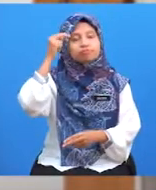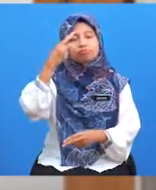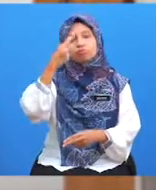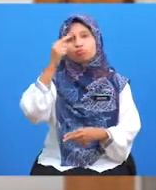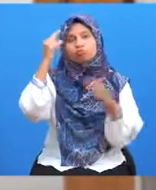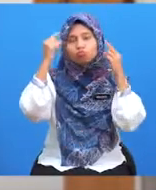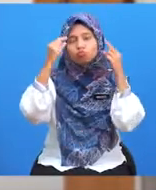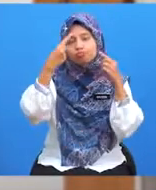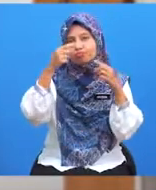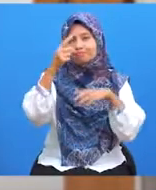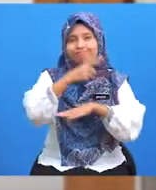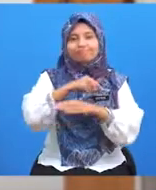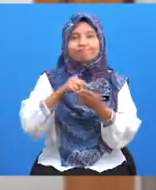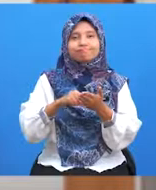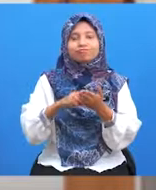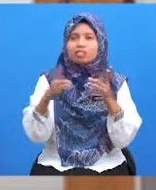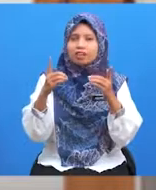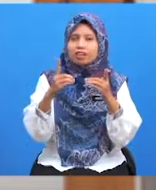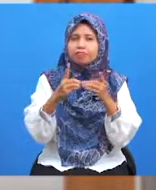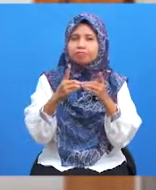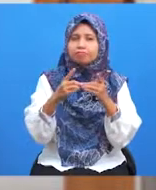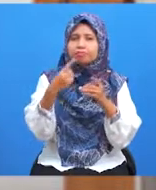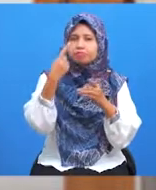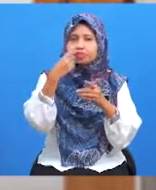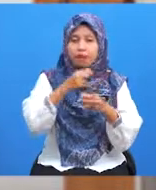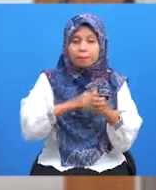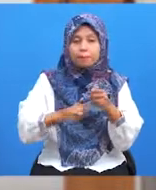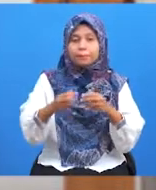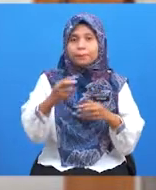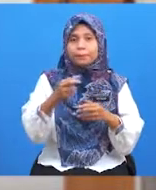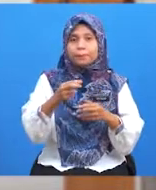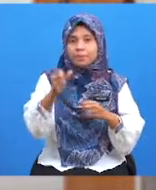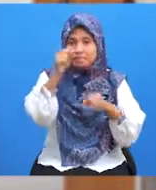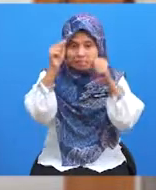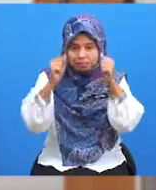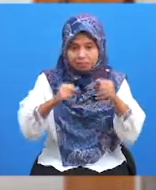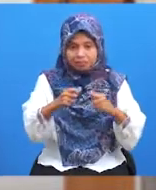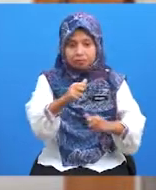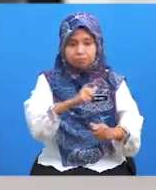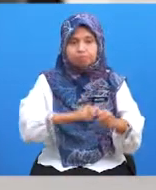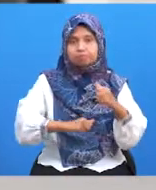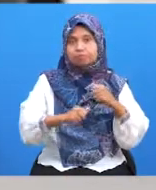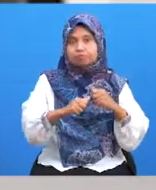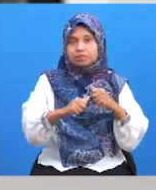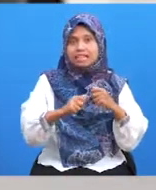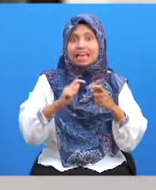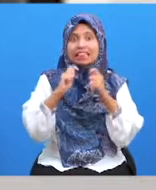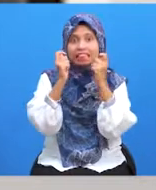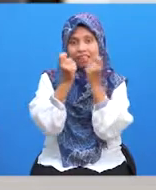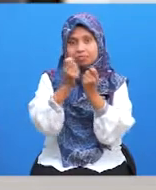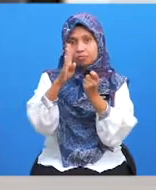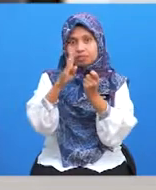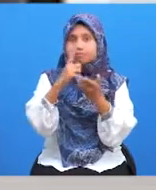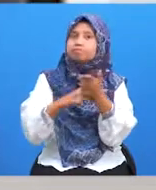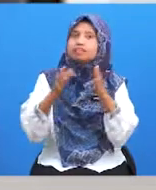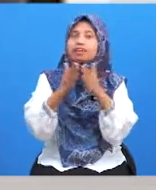ini berjumpa kita untuk mata pelajaran perniagaan tingkatan Hai apa